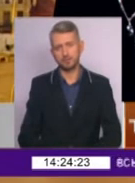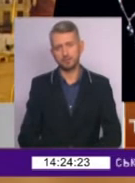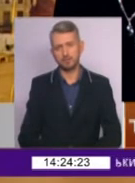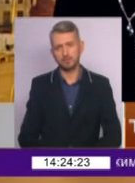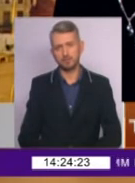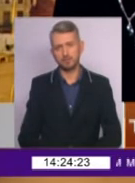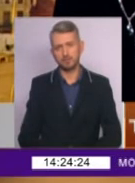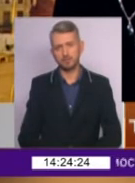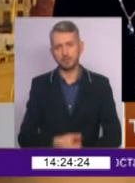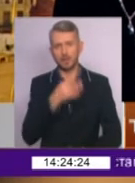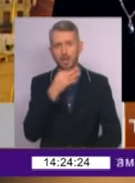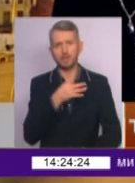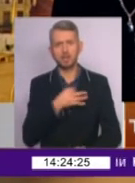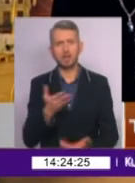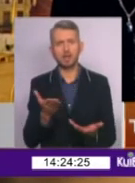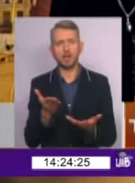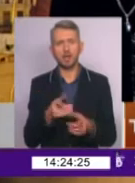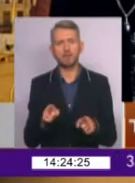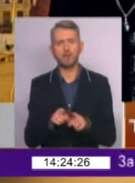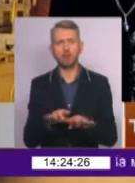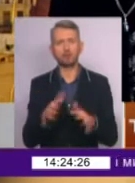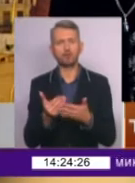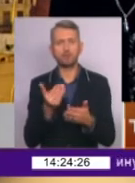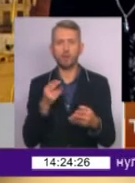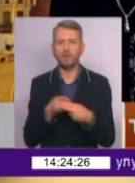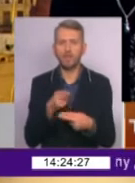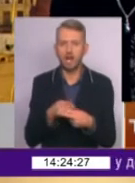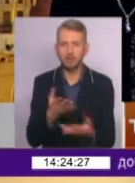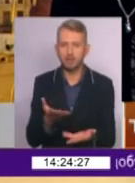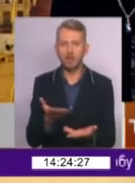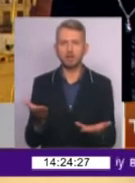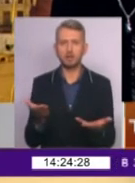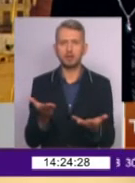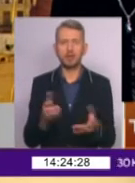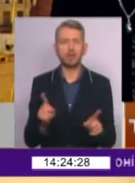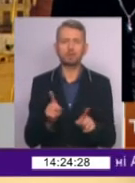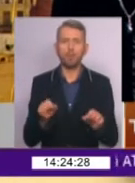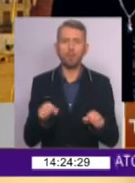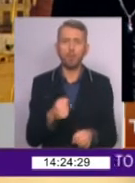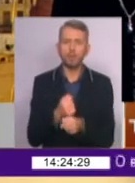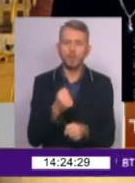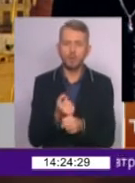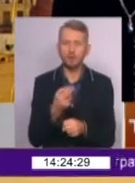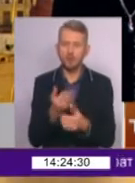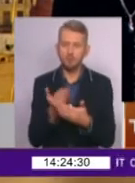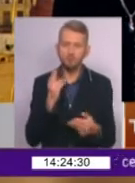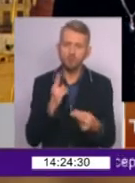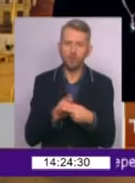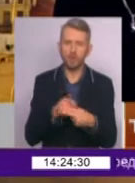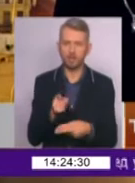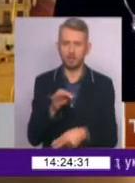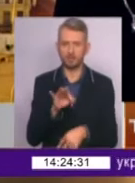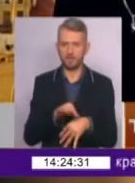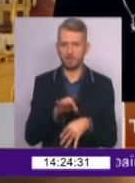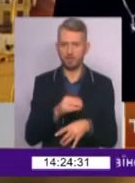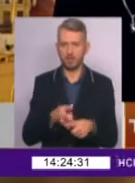Скажите, какая же в таком случае профилактика? Что же можно делать для профилактики этого заболевания?